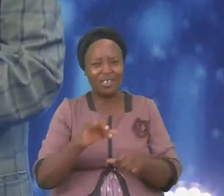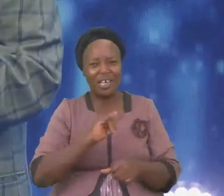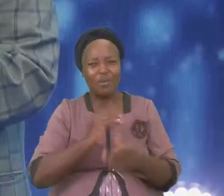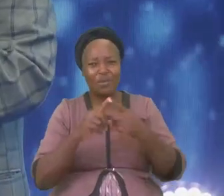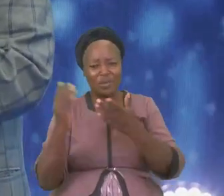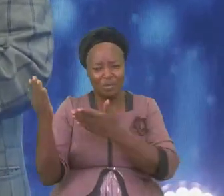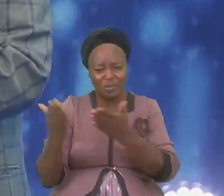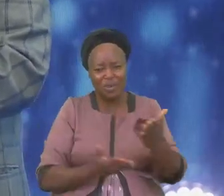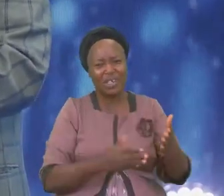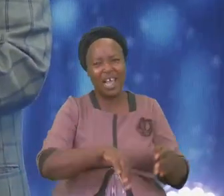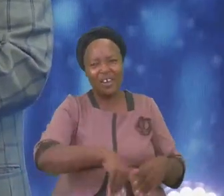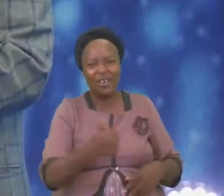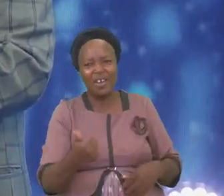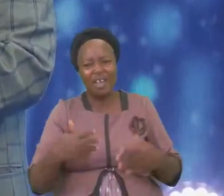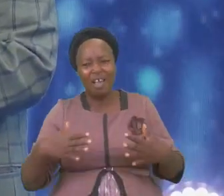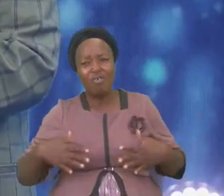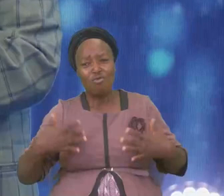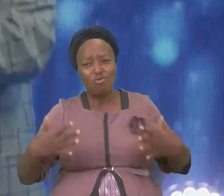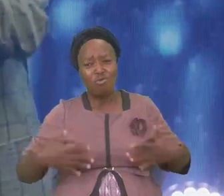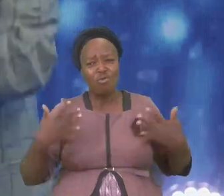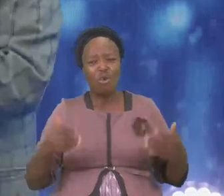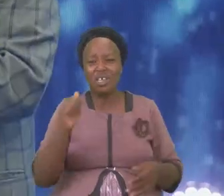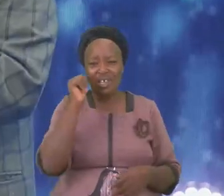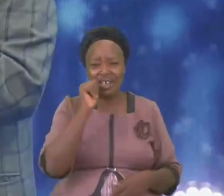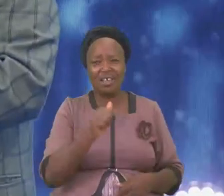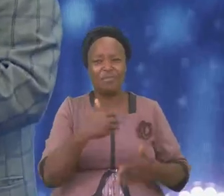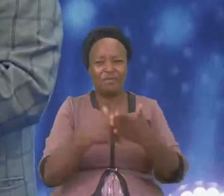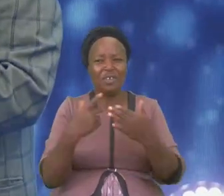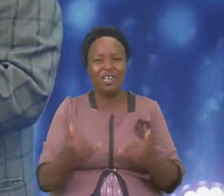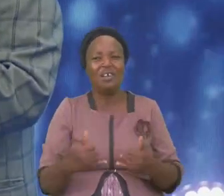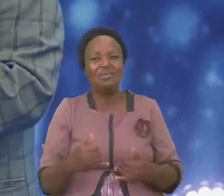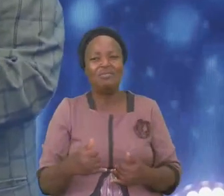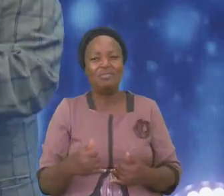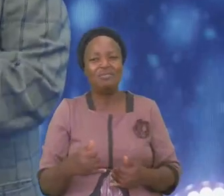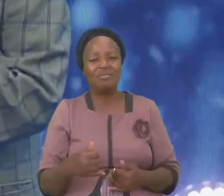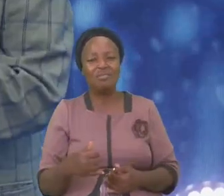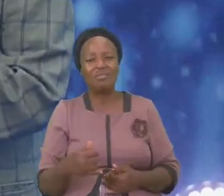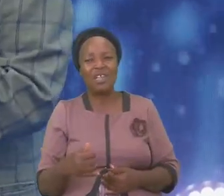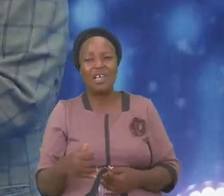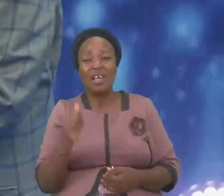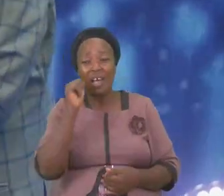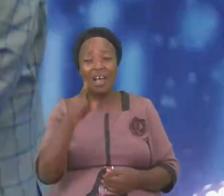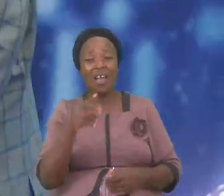Laissez-moi vous amener notre jeune dame. Blessing est son nom.